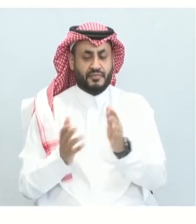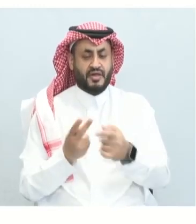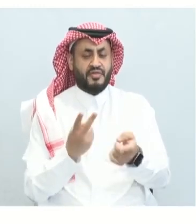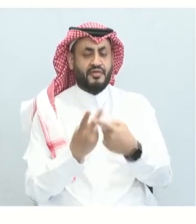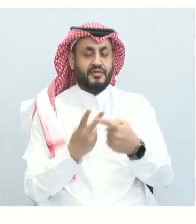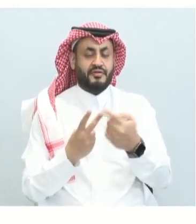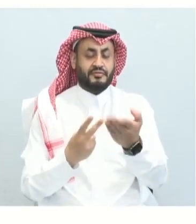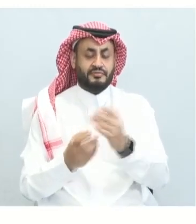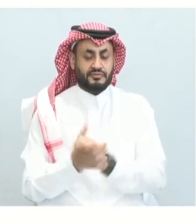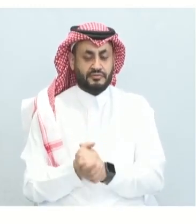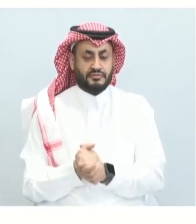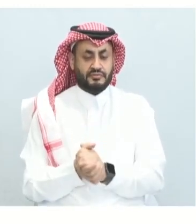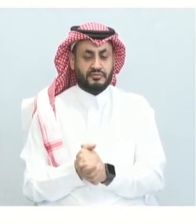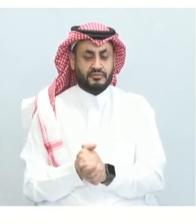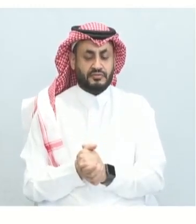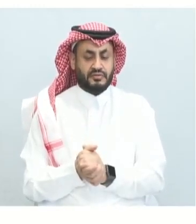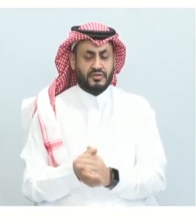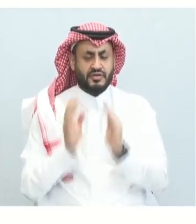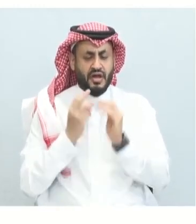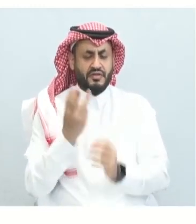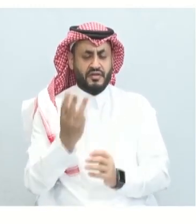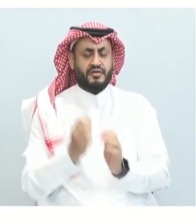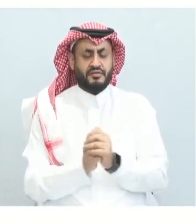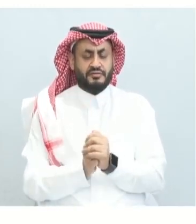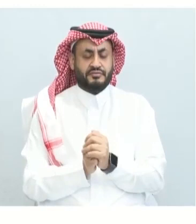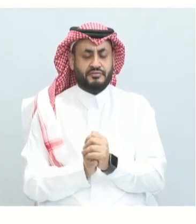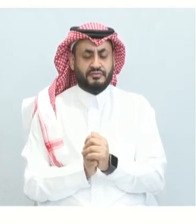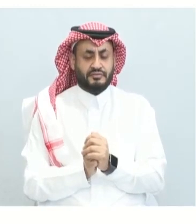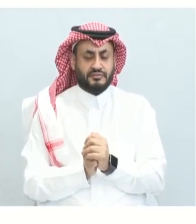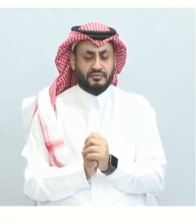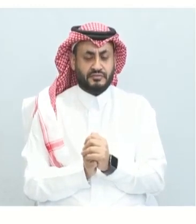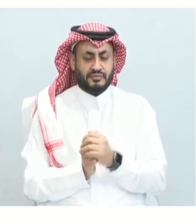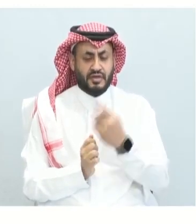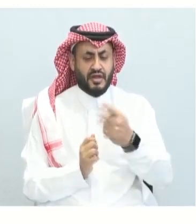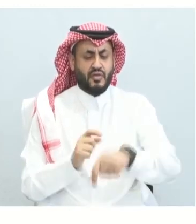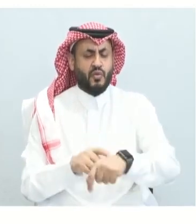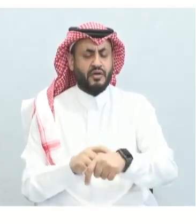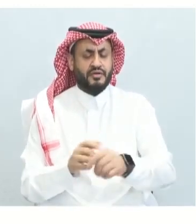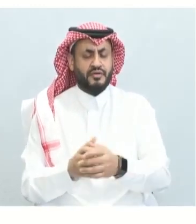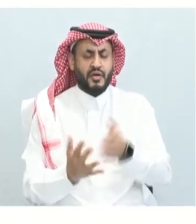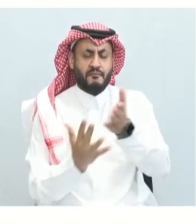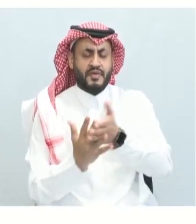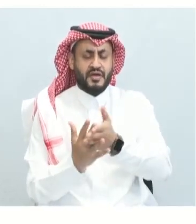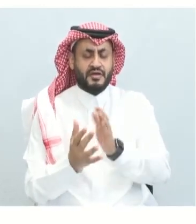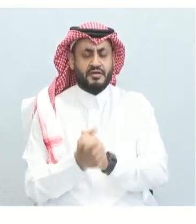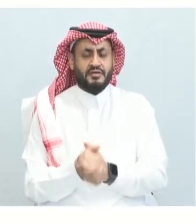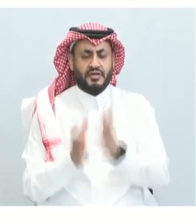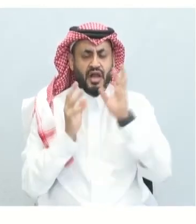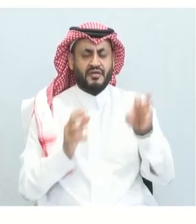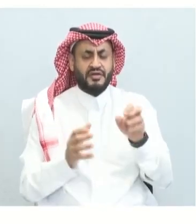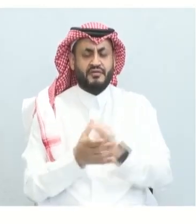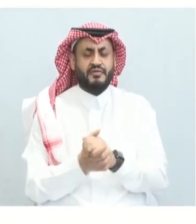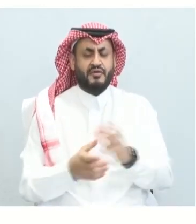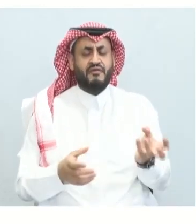هذه الصلاه التي تؤدى ما بين صلاه العشاء وطلوع الفجر تؤدى ما بين صلاه العشاء